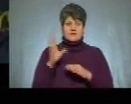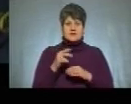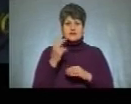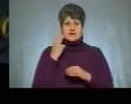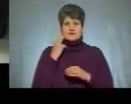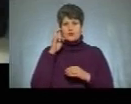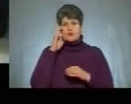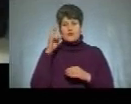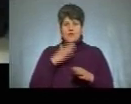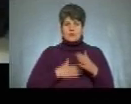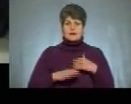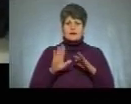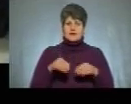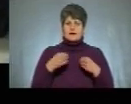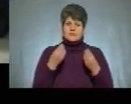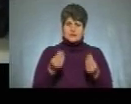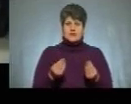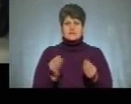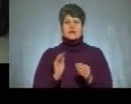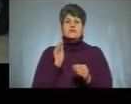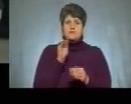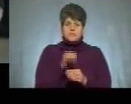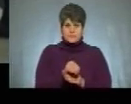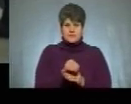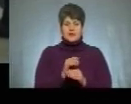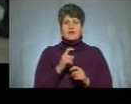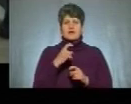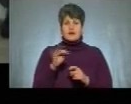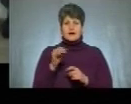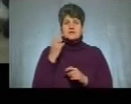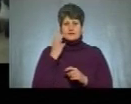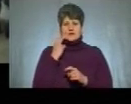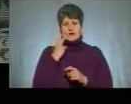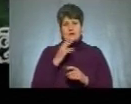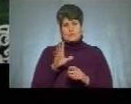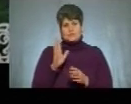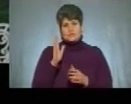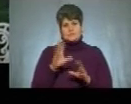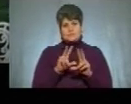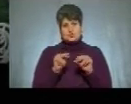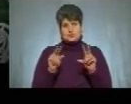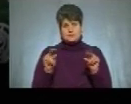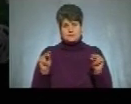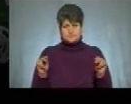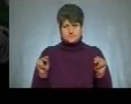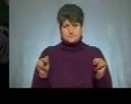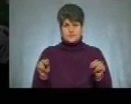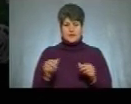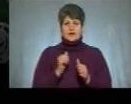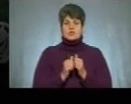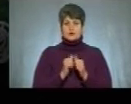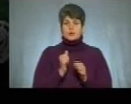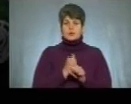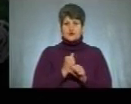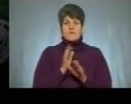Богу раді. Нехай вам дасться і додасться, і хай весь час панує щастя. Дуже часто працюю через Фейсбук